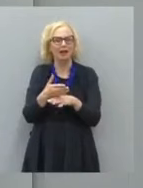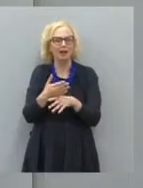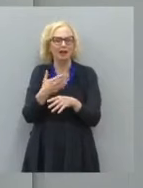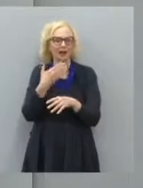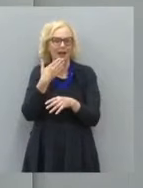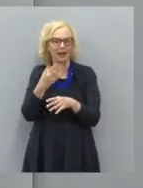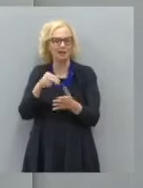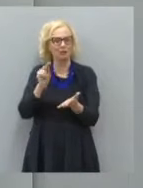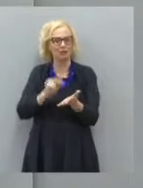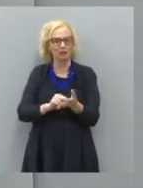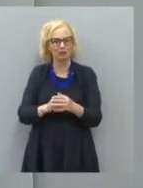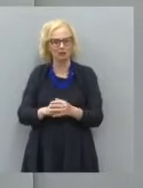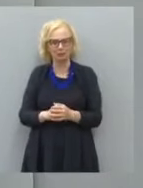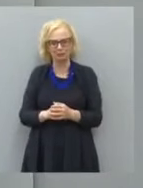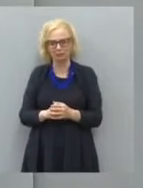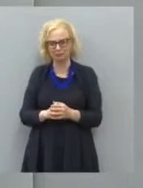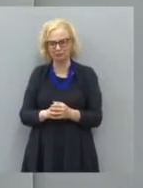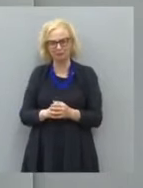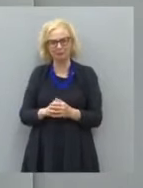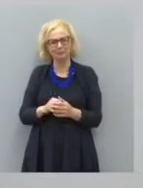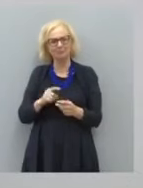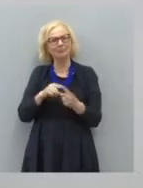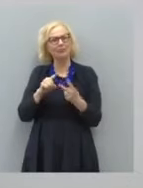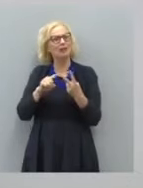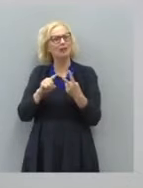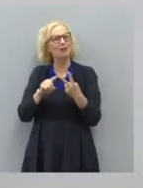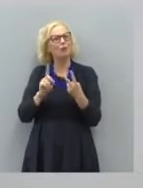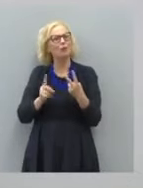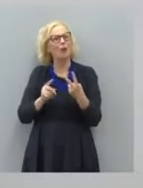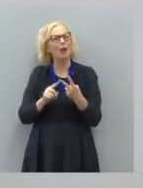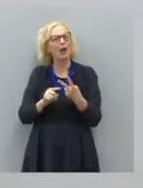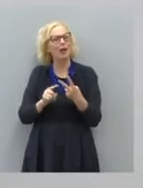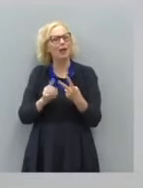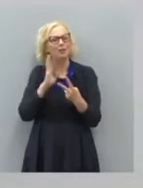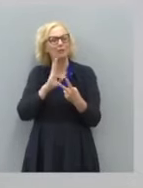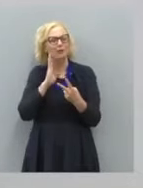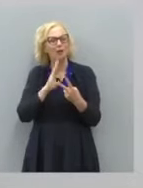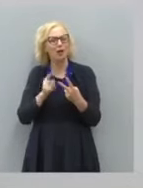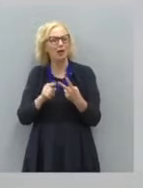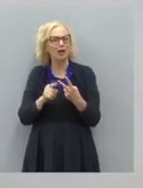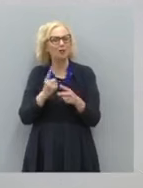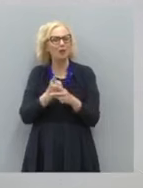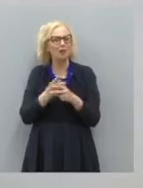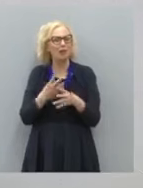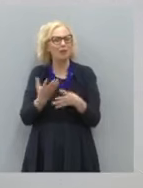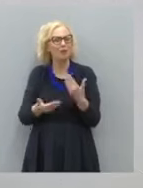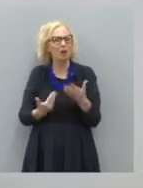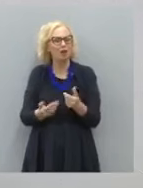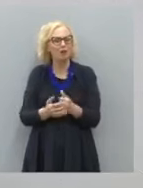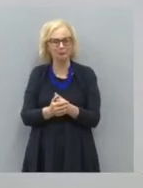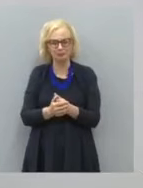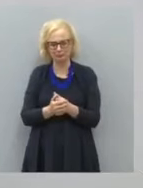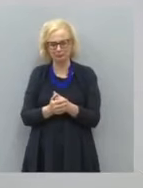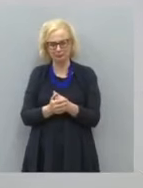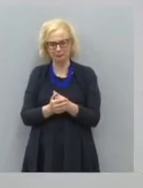prenotazione seconda iniziativa parlava anche di una seconda cosa velocemente perché dobbiamo stringere dottor ferro